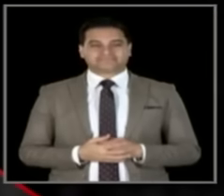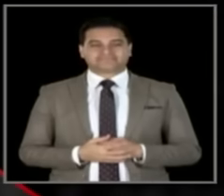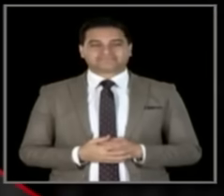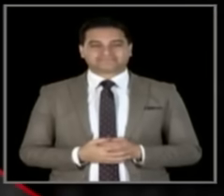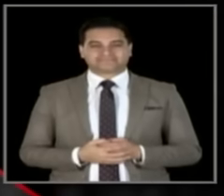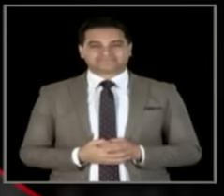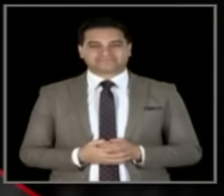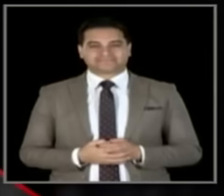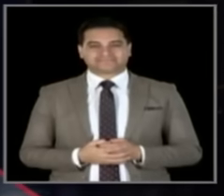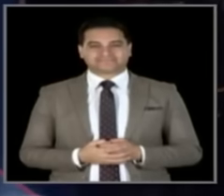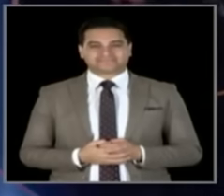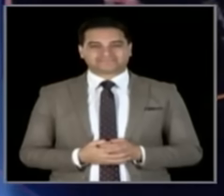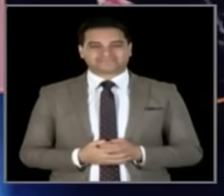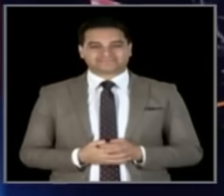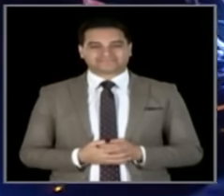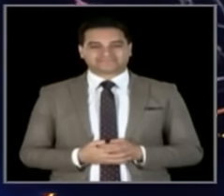العلم.